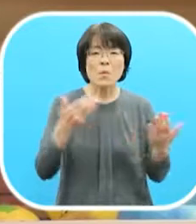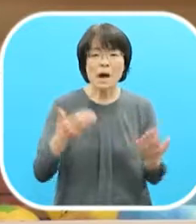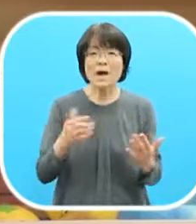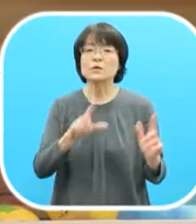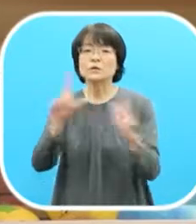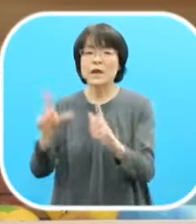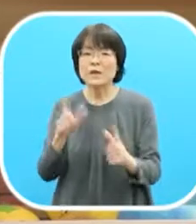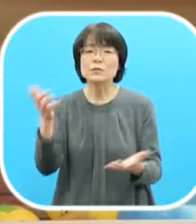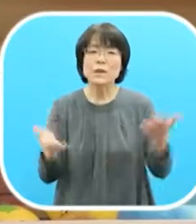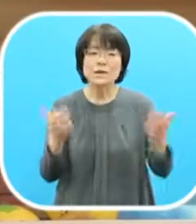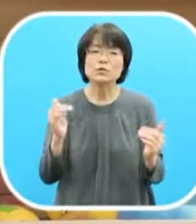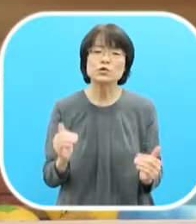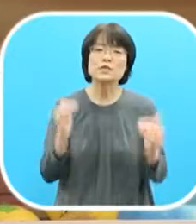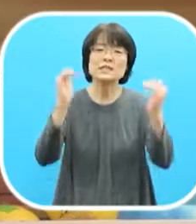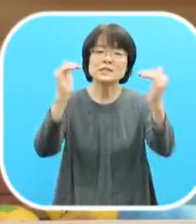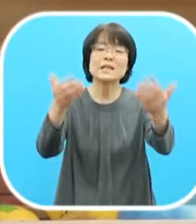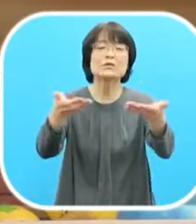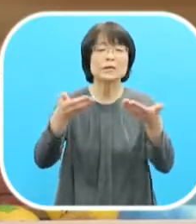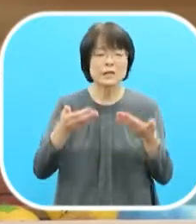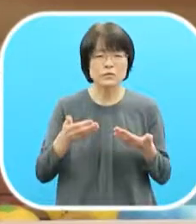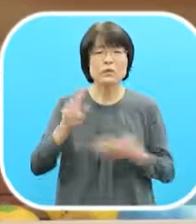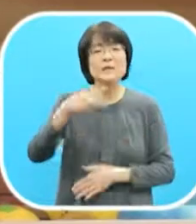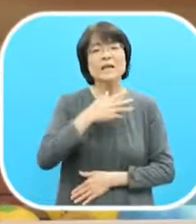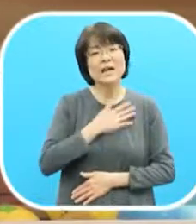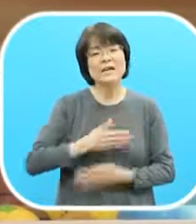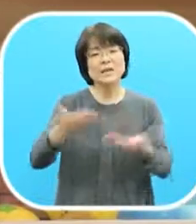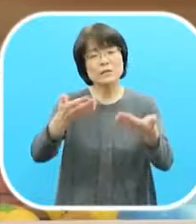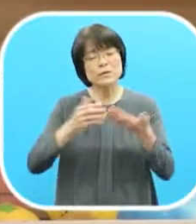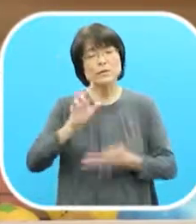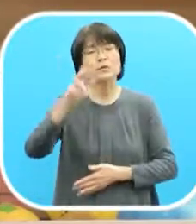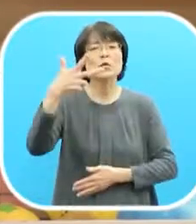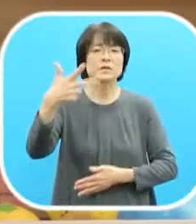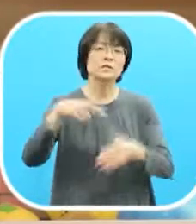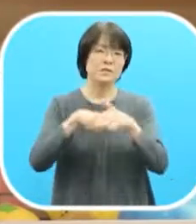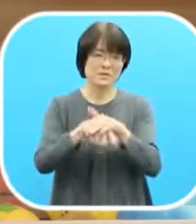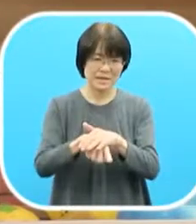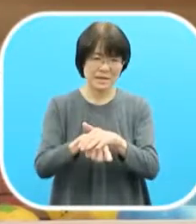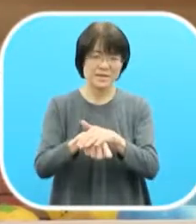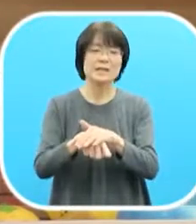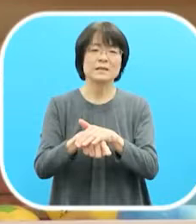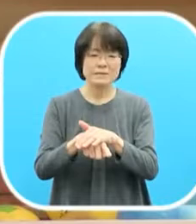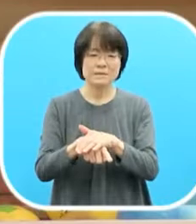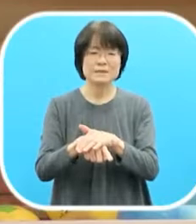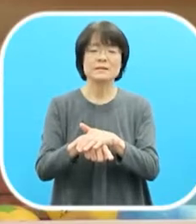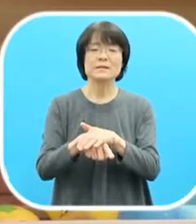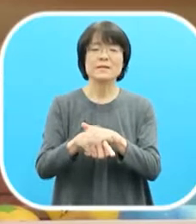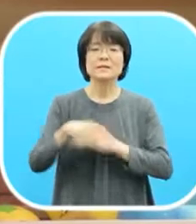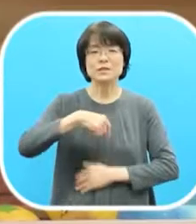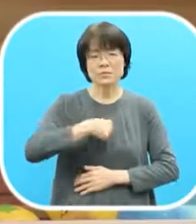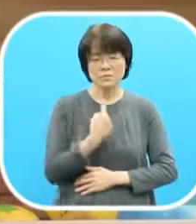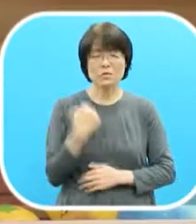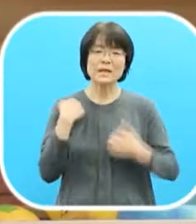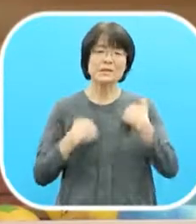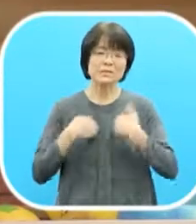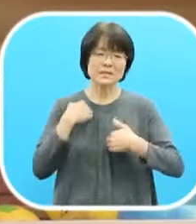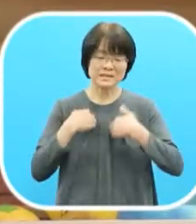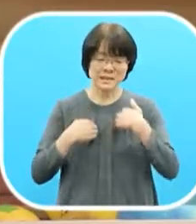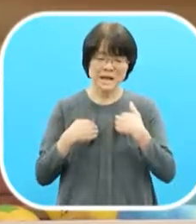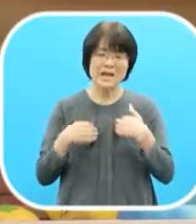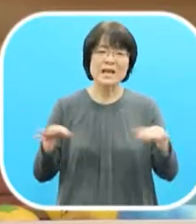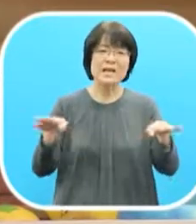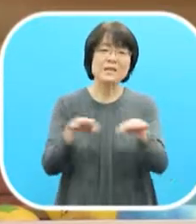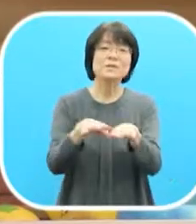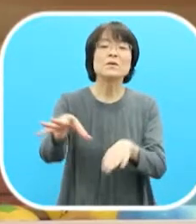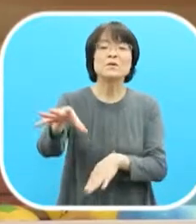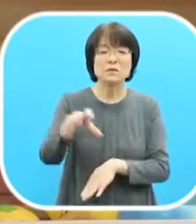推進してくれる、そういった上司ですね、理解をしてくれる上司のことで、もしあと自ら楽しんで休